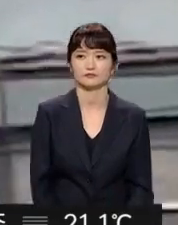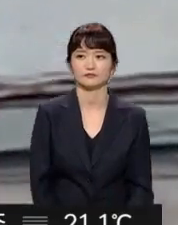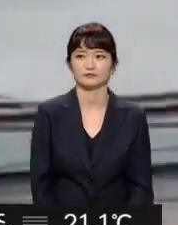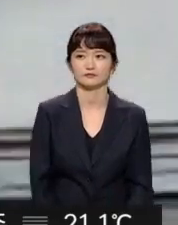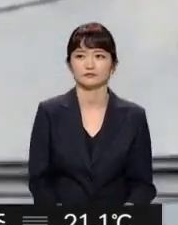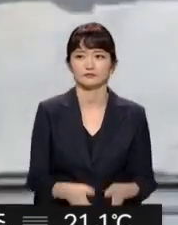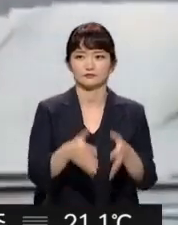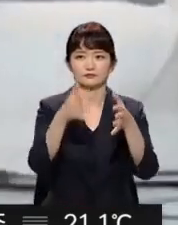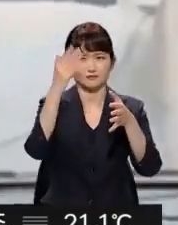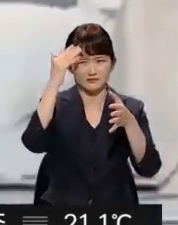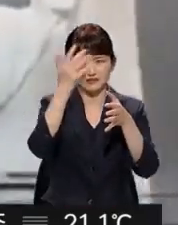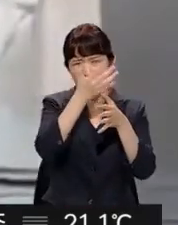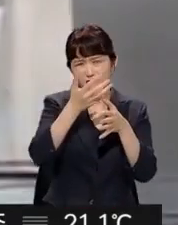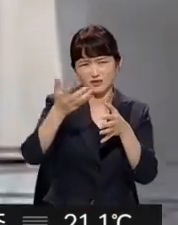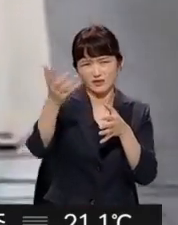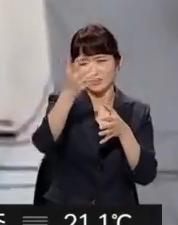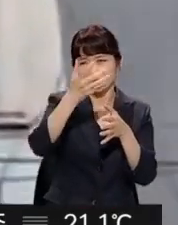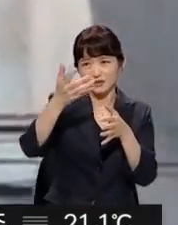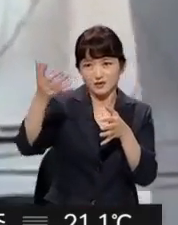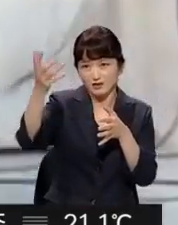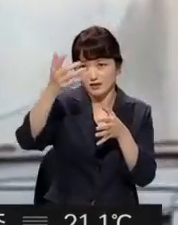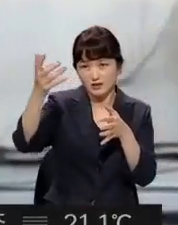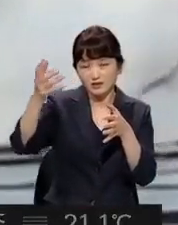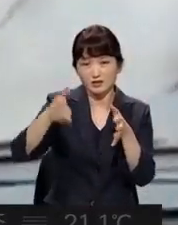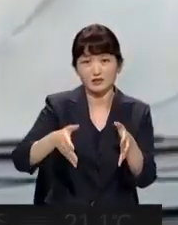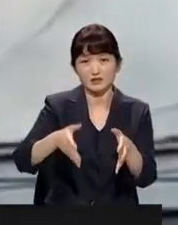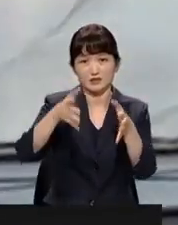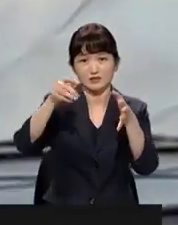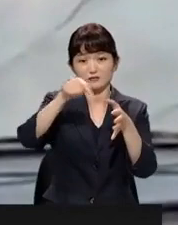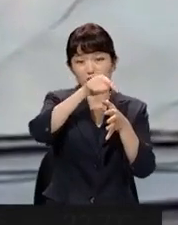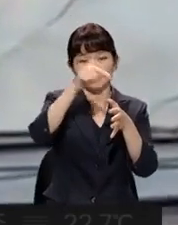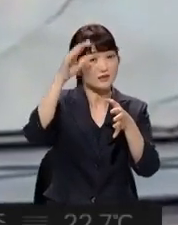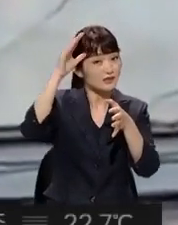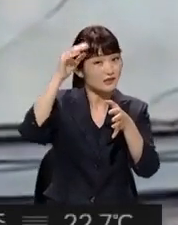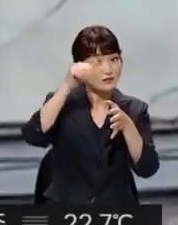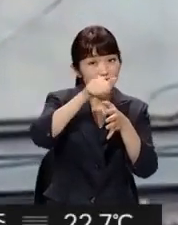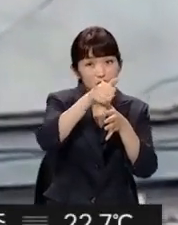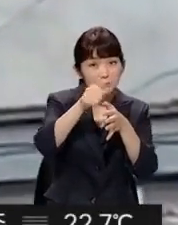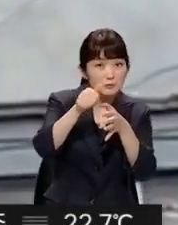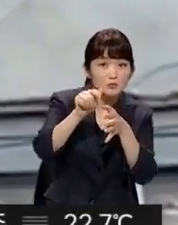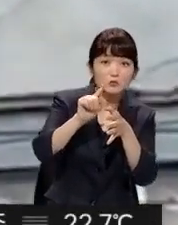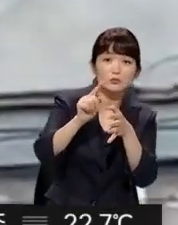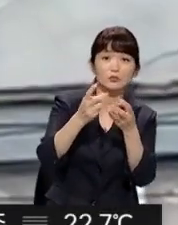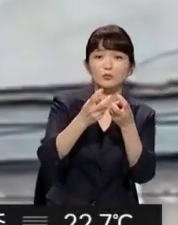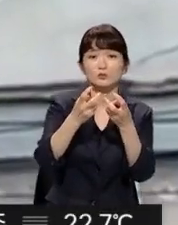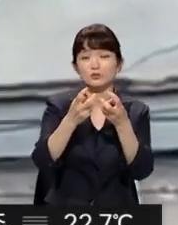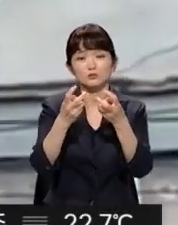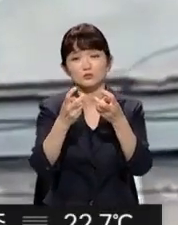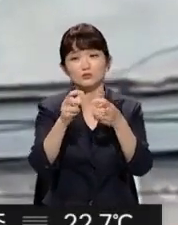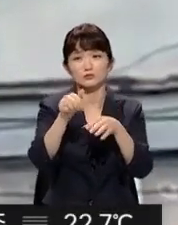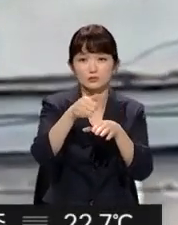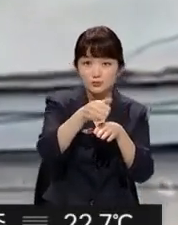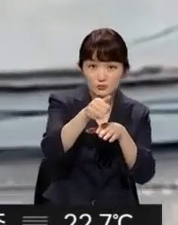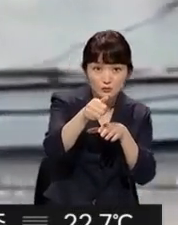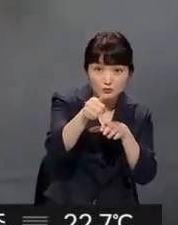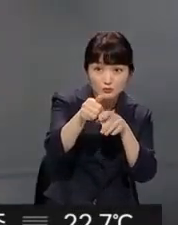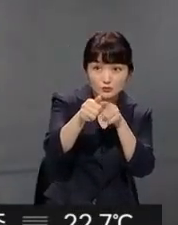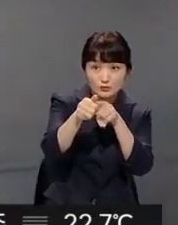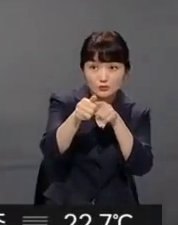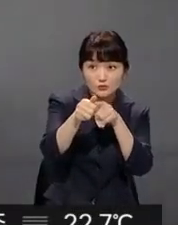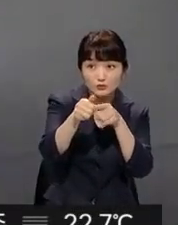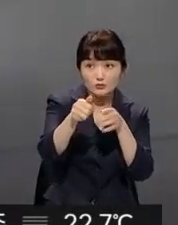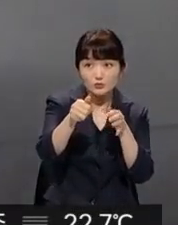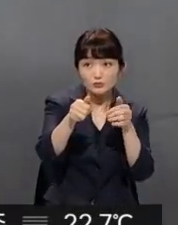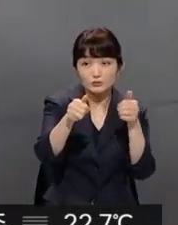새까만 연기가 하늘을 뒤덮고 있습니다 그리고 건물 지붕 위에 개 한 마리가 어쩔줄 몰라서 하고 있는 모습이 보여요 근데 그 옥상에서